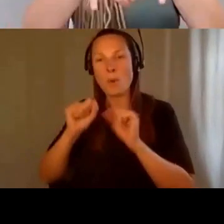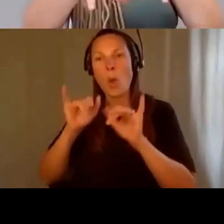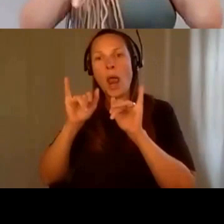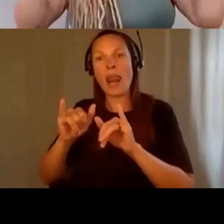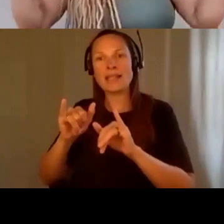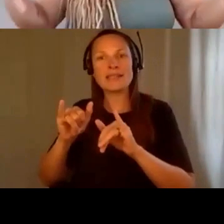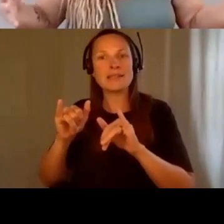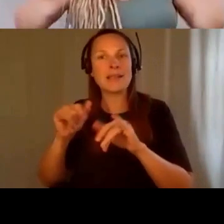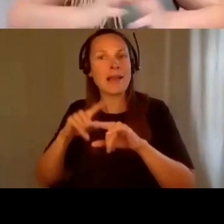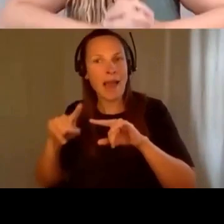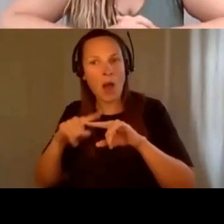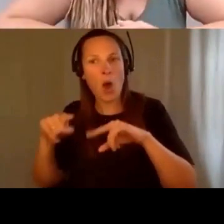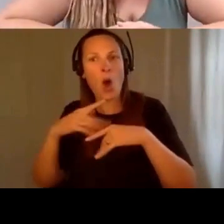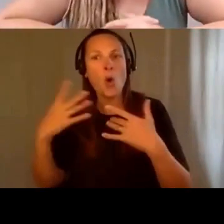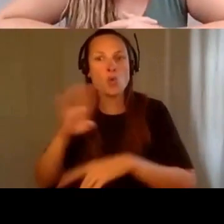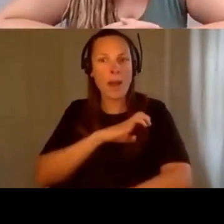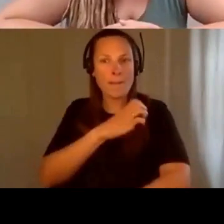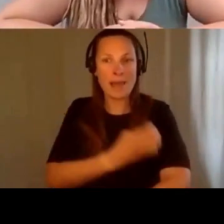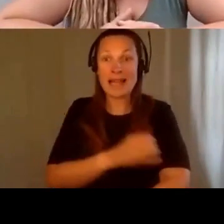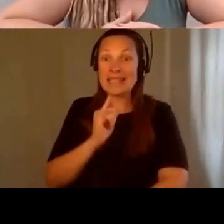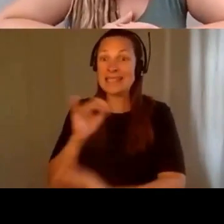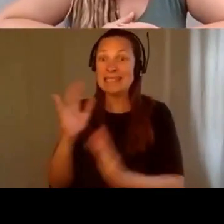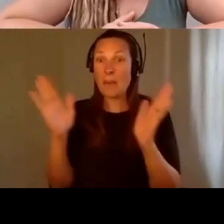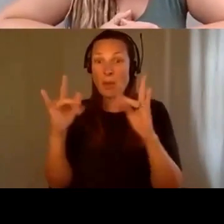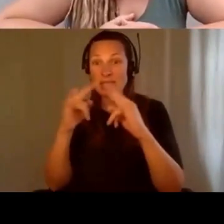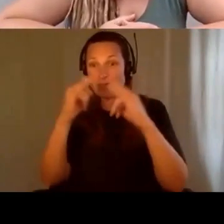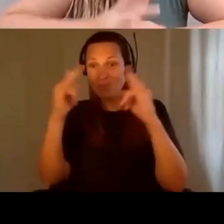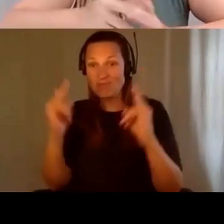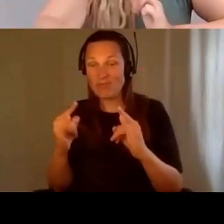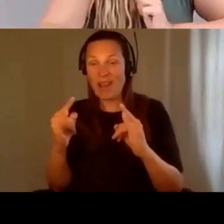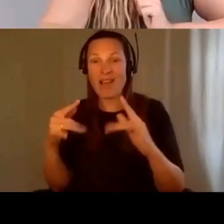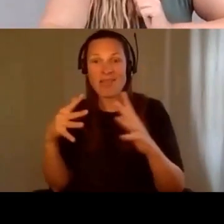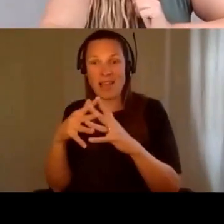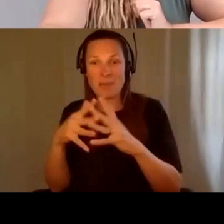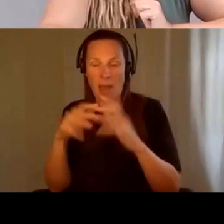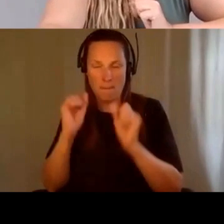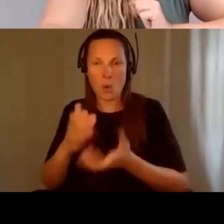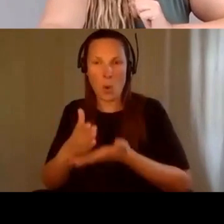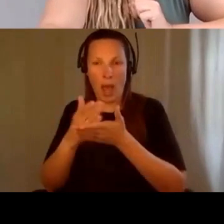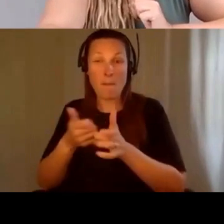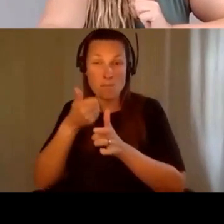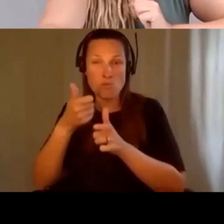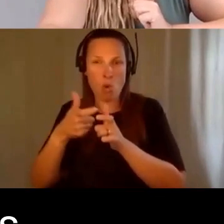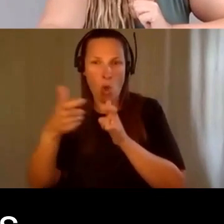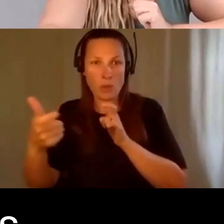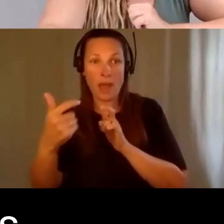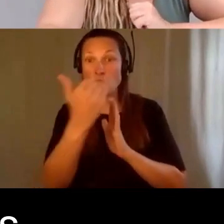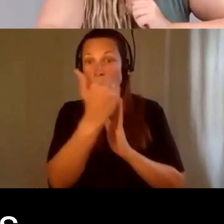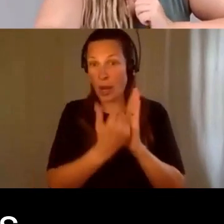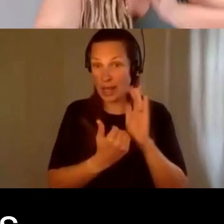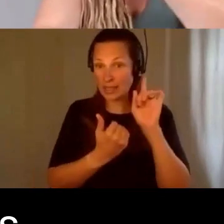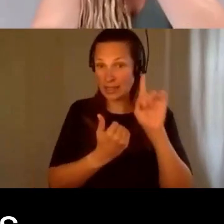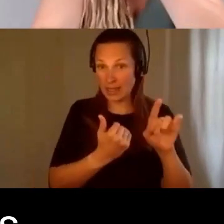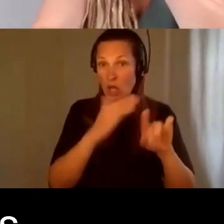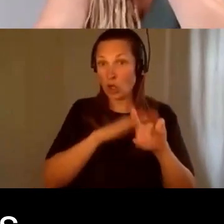des petites mini-serres, ça peut aider. Mais voici la liste pour octobre. Puis, si vous voyez